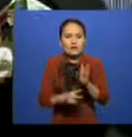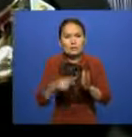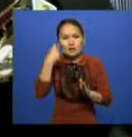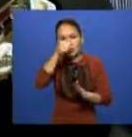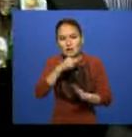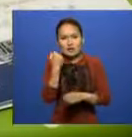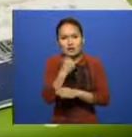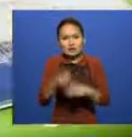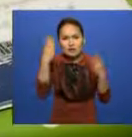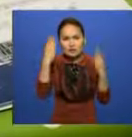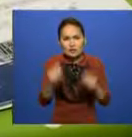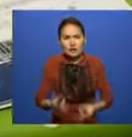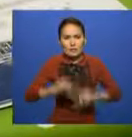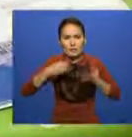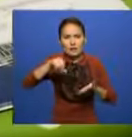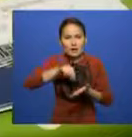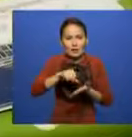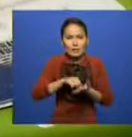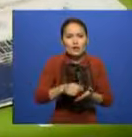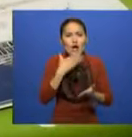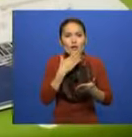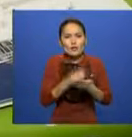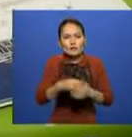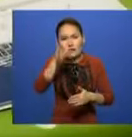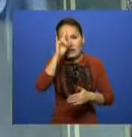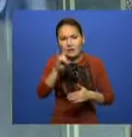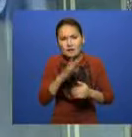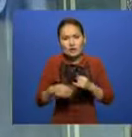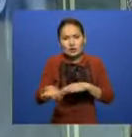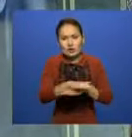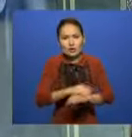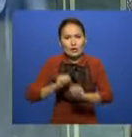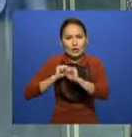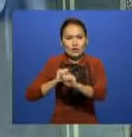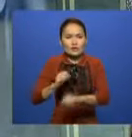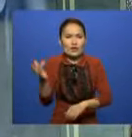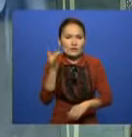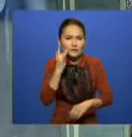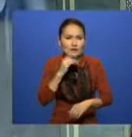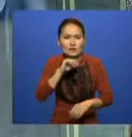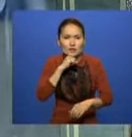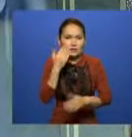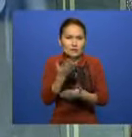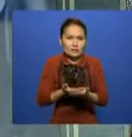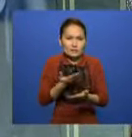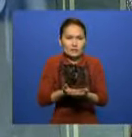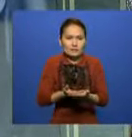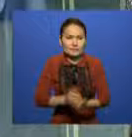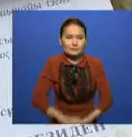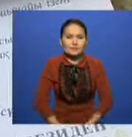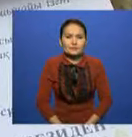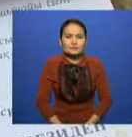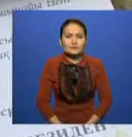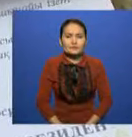арналған шараларға қатысады. Отан үшін от кешкен аға буынның жеңісті жолы кейінгі ұрпаққа үлгі. Талғат